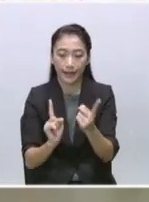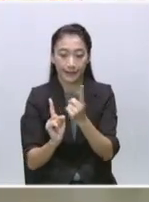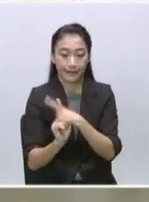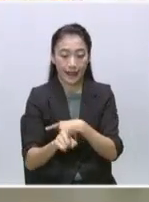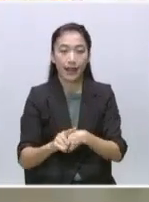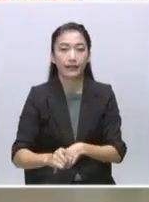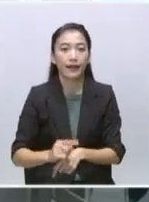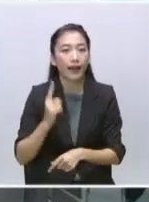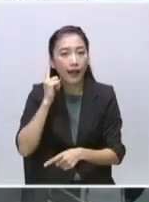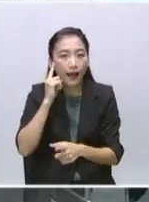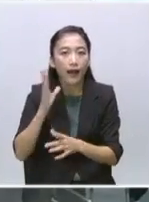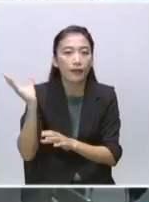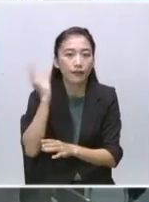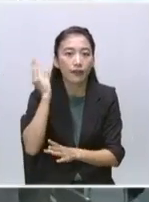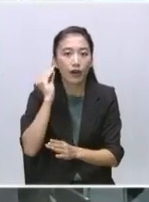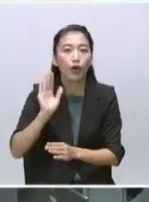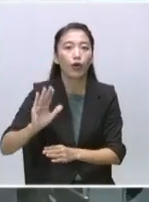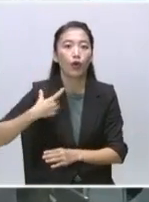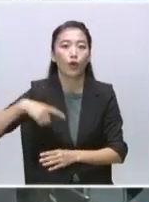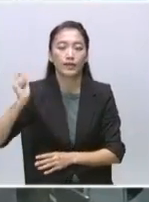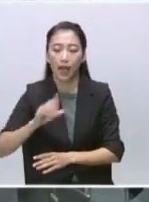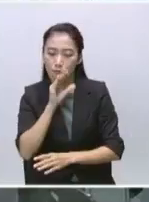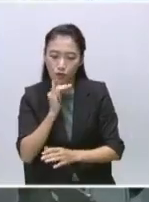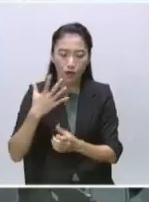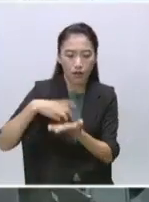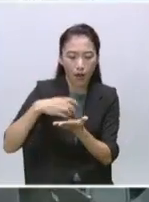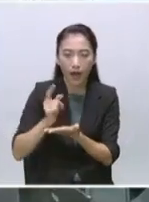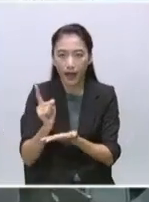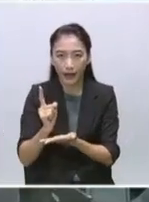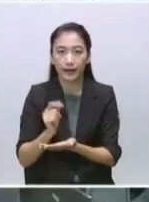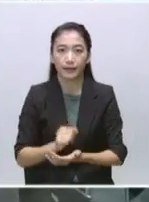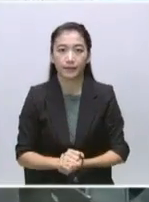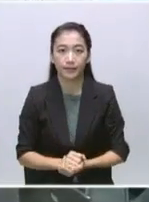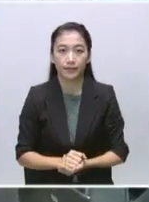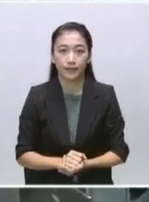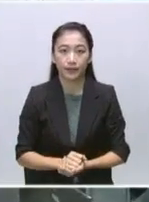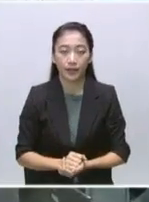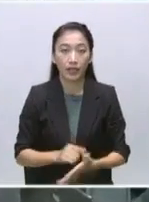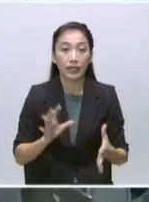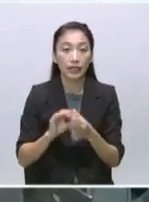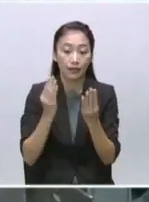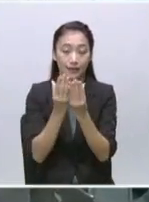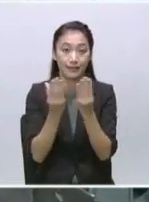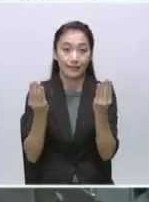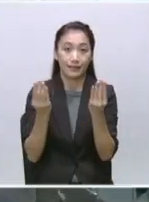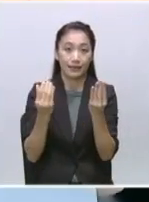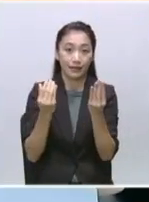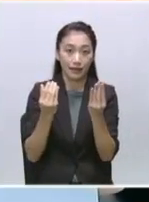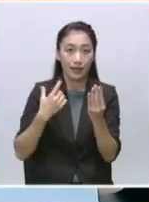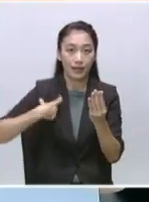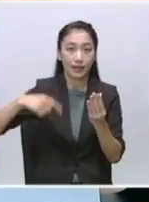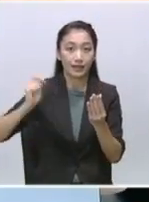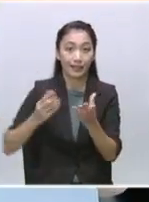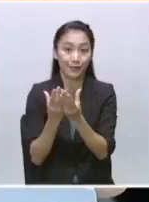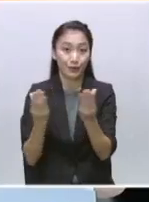ทนในวันดังกล่าวครับครับสำหรับผลการแนวทางการวินิจฉัยของศาลรัฐธรรมนูญก็มีการวิเคราะห์คาดการณ์กันนะครับว่า